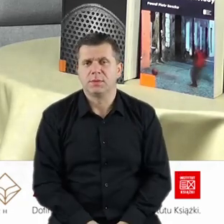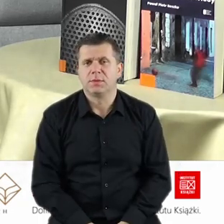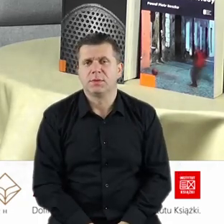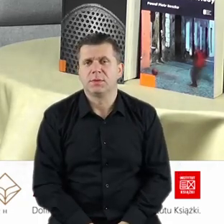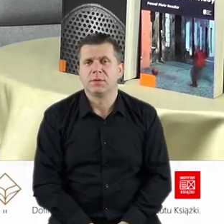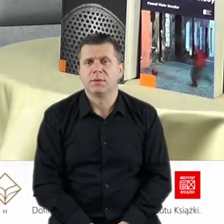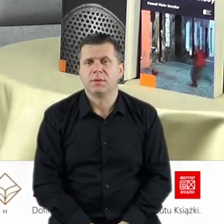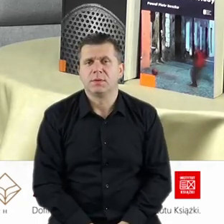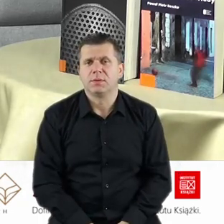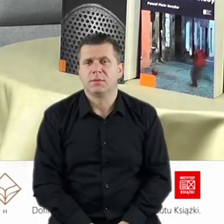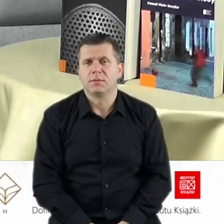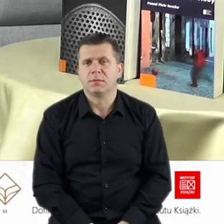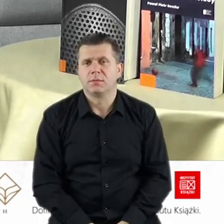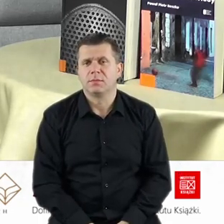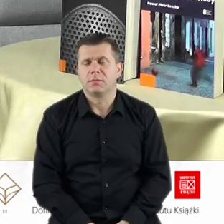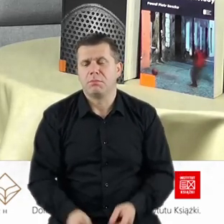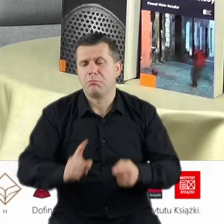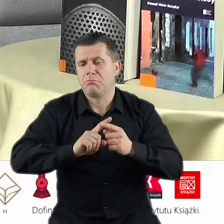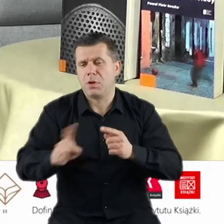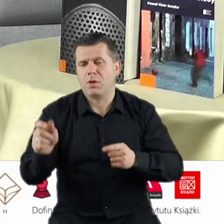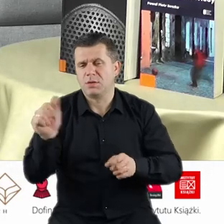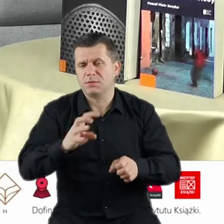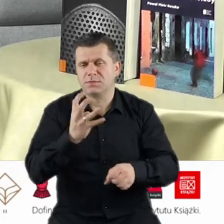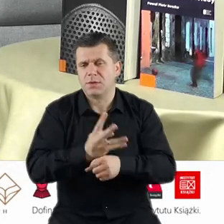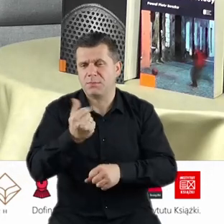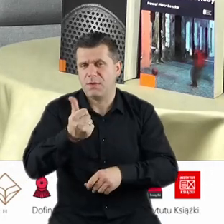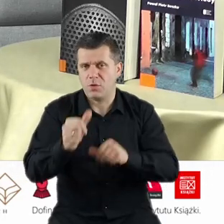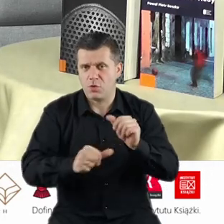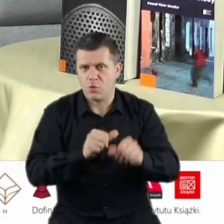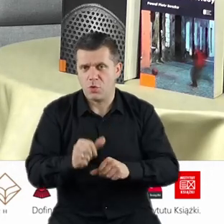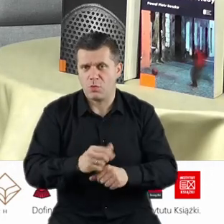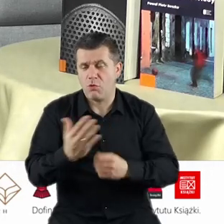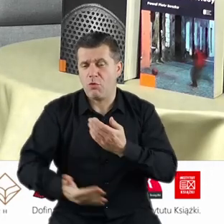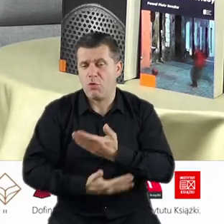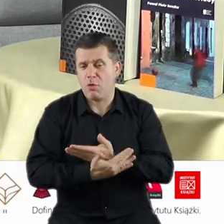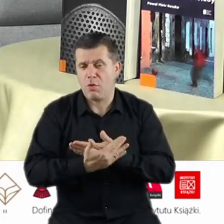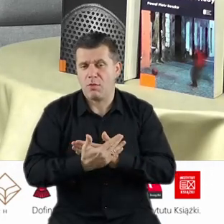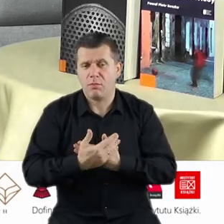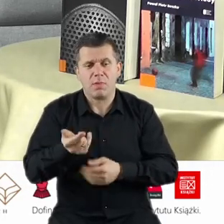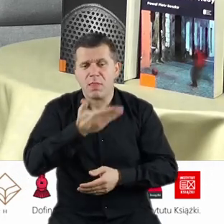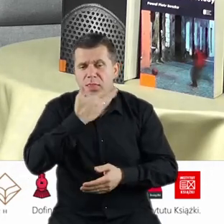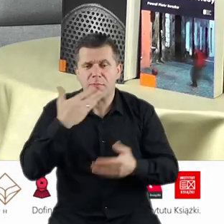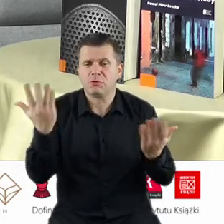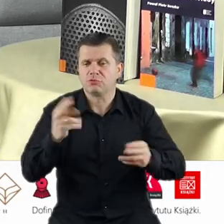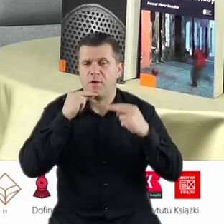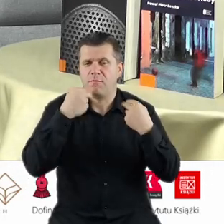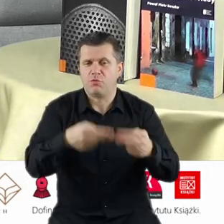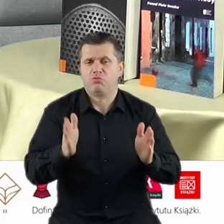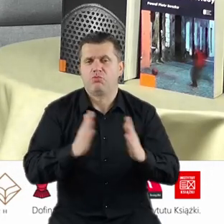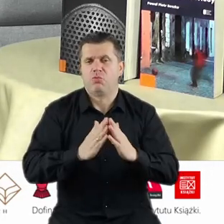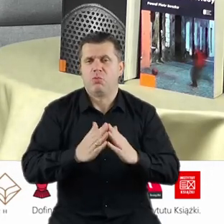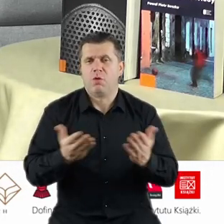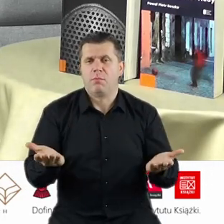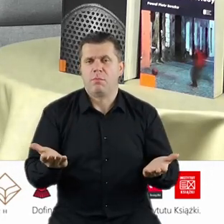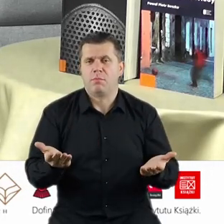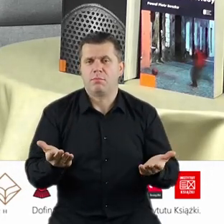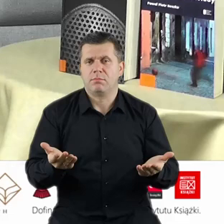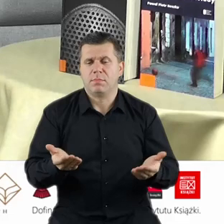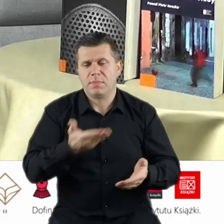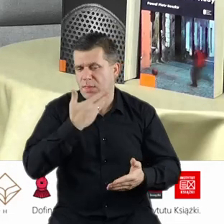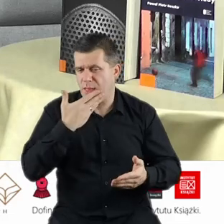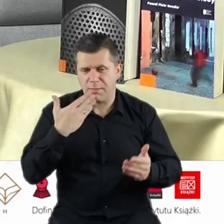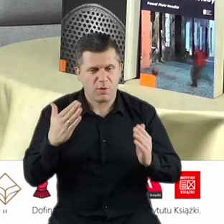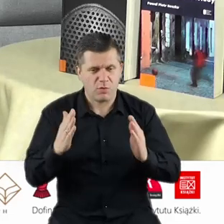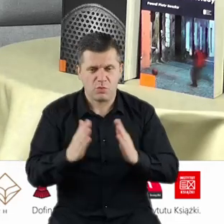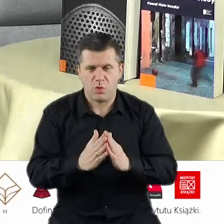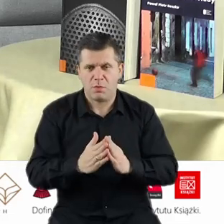ataku Niemców na Związek Radziecki po czerwcu 1941. Kiedy wrócili, okazało się, że nie mieli do czego wracać. nie mają